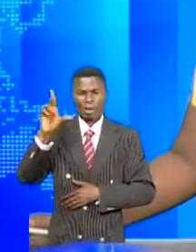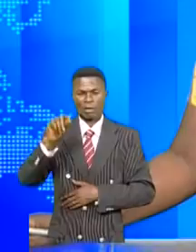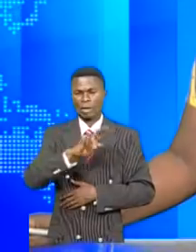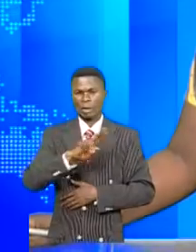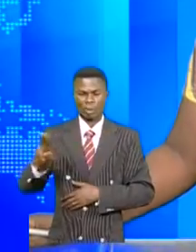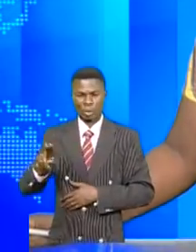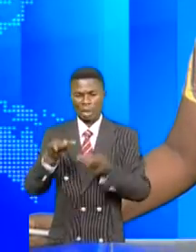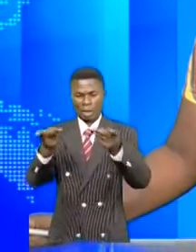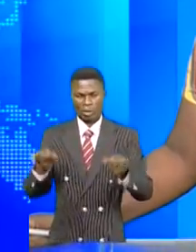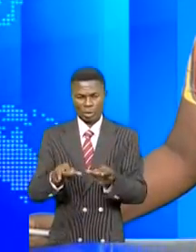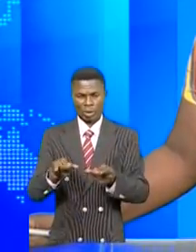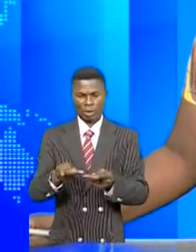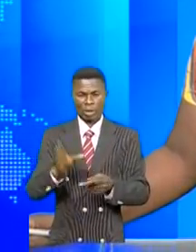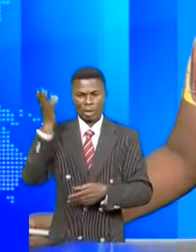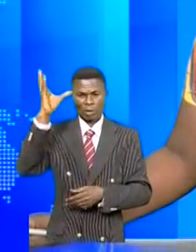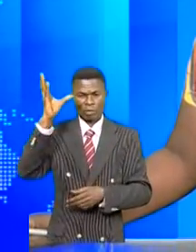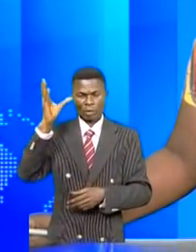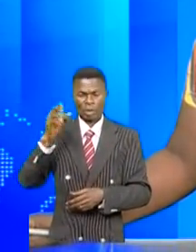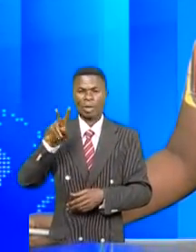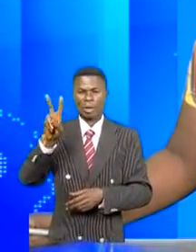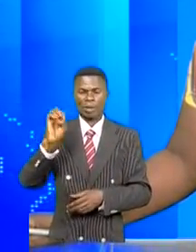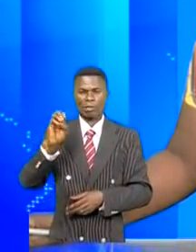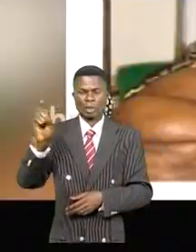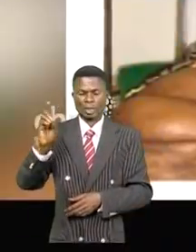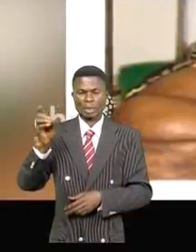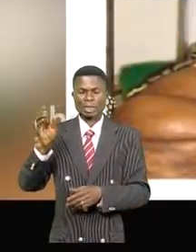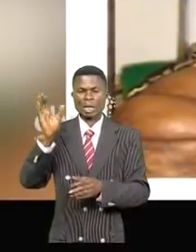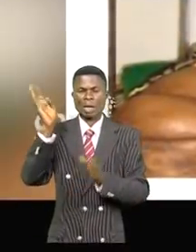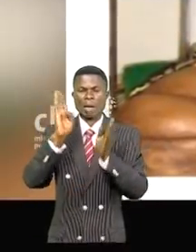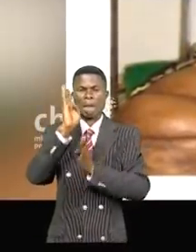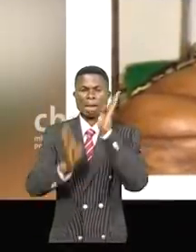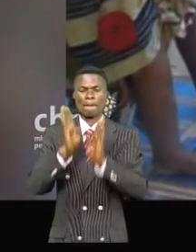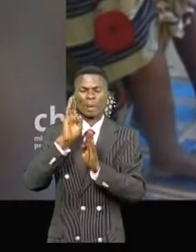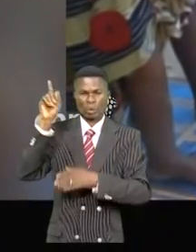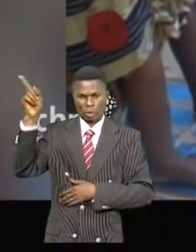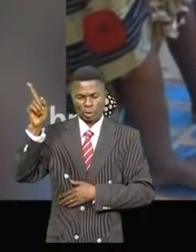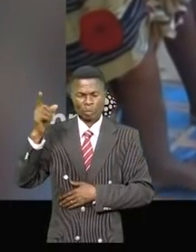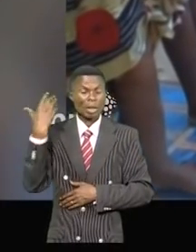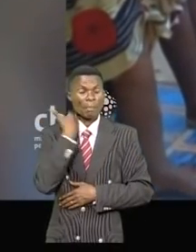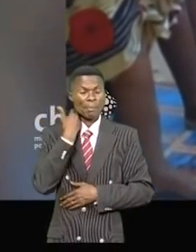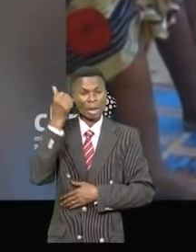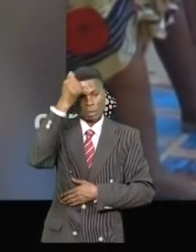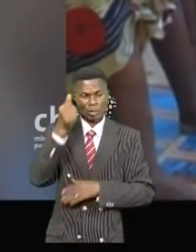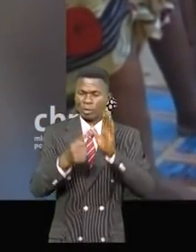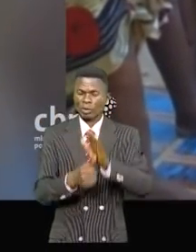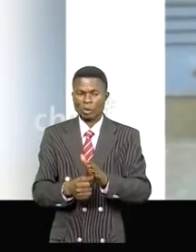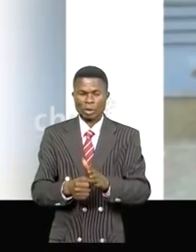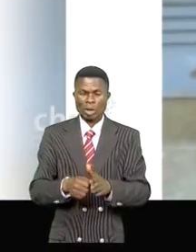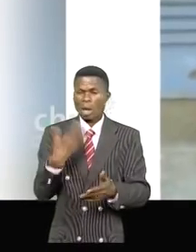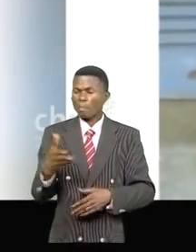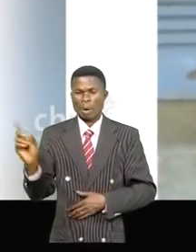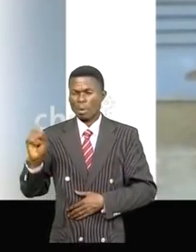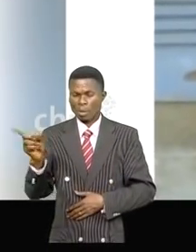Cadre choisi, les villages Venice à Biboua. Ces maladies tropicales négligées ne sont pas une fatalité,